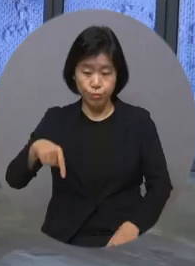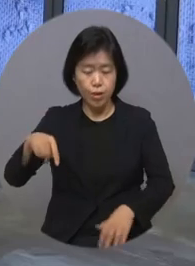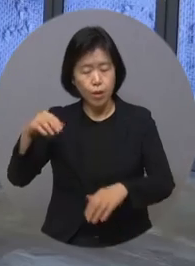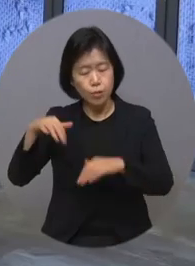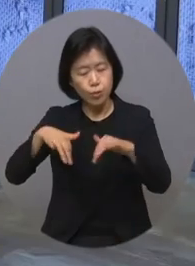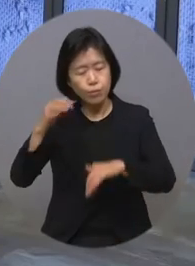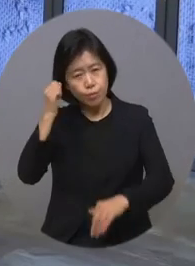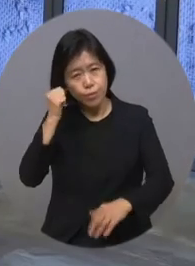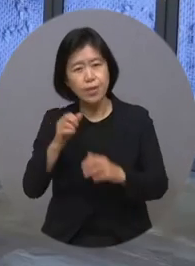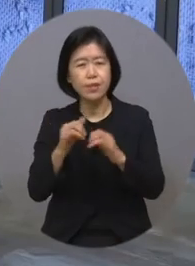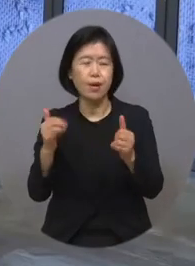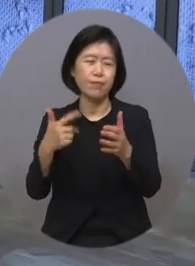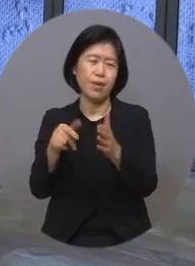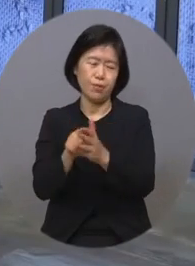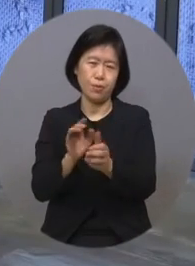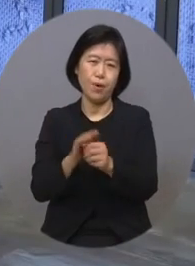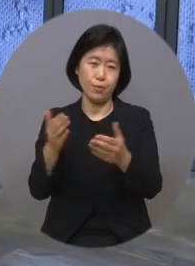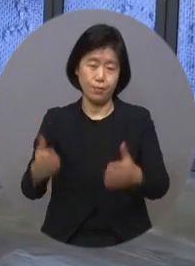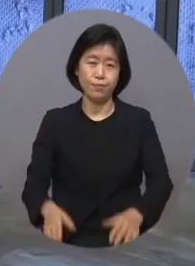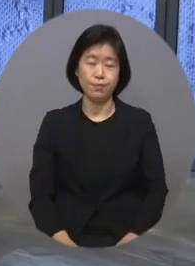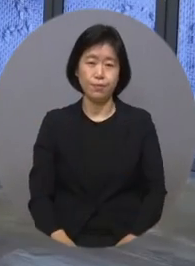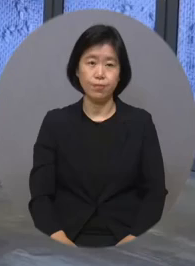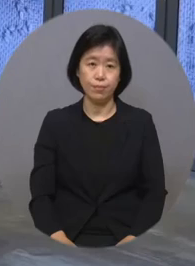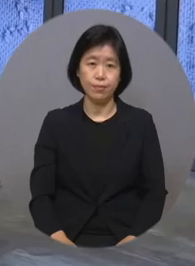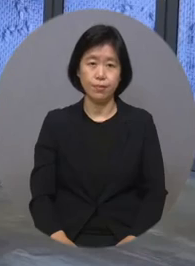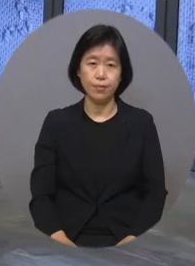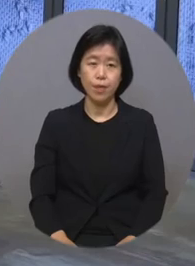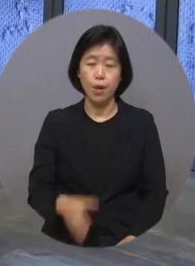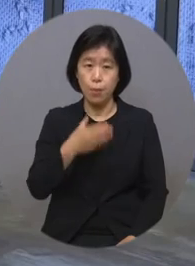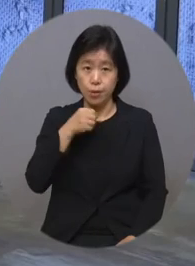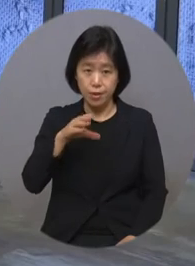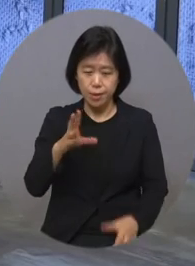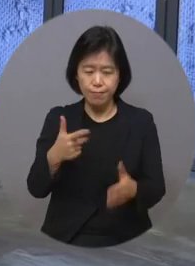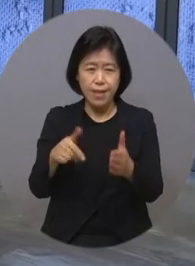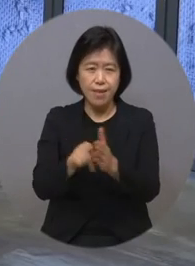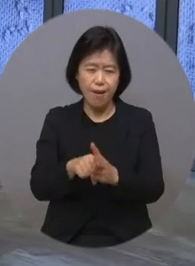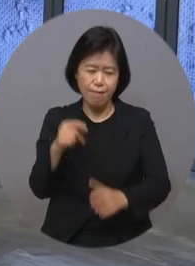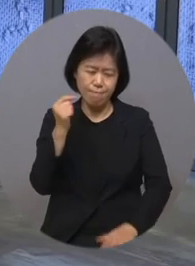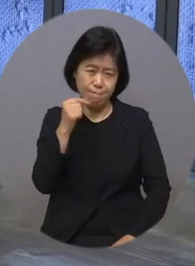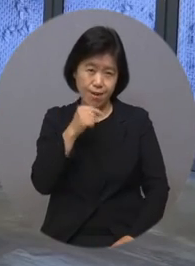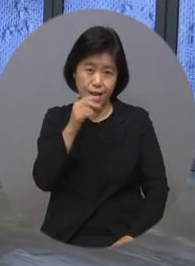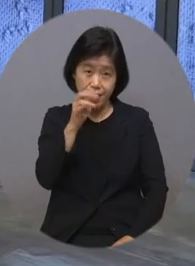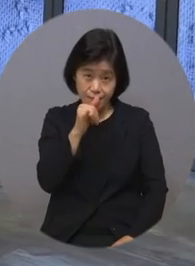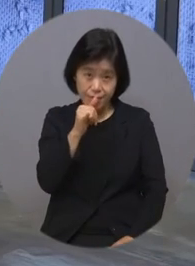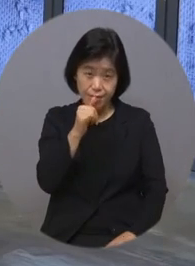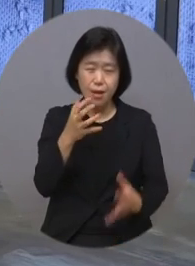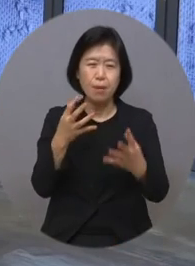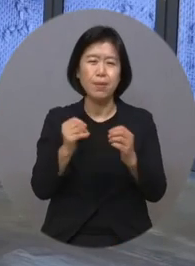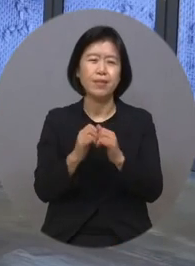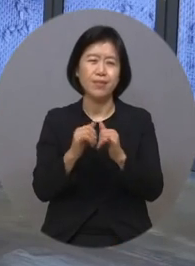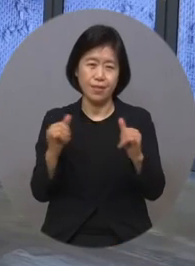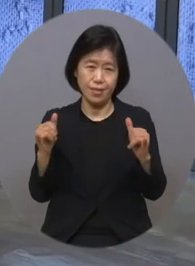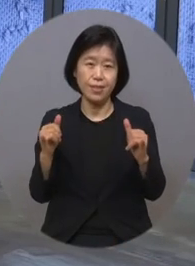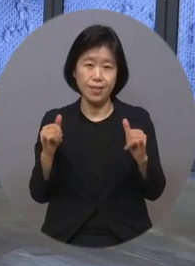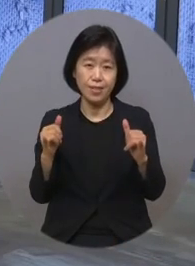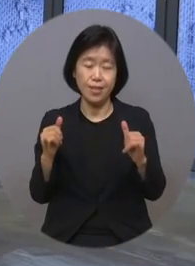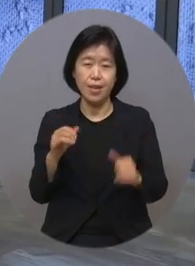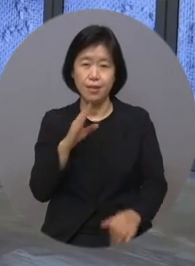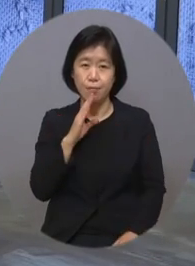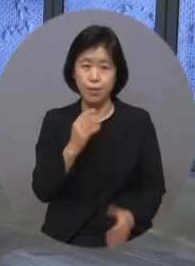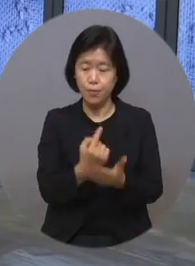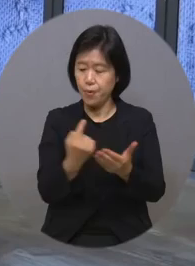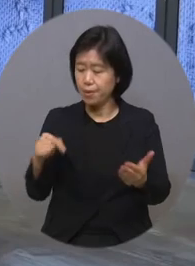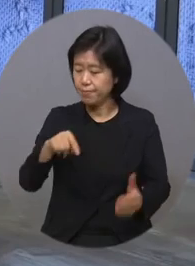지원됩니다. 복지 사각지대를 촘촘히 메어가는 지역의 숨은 손길들. 그들이 소외계층